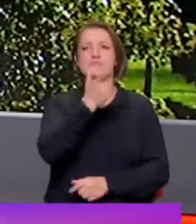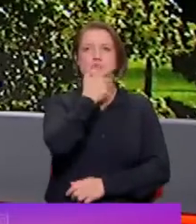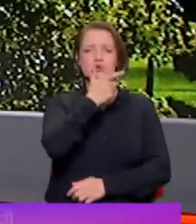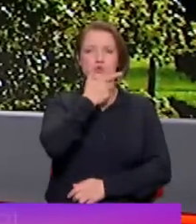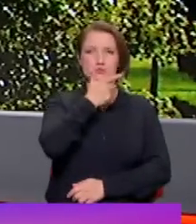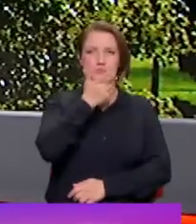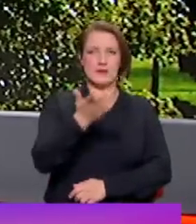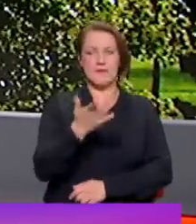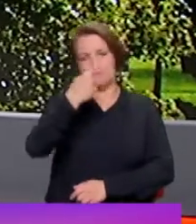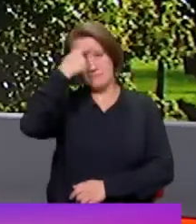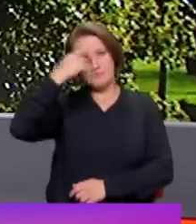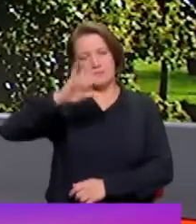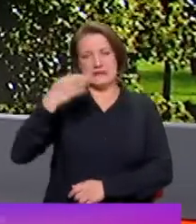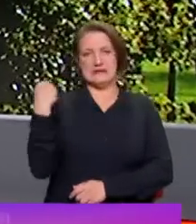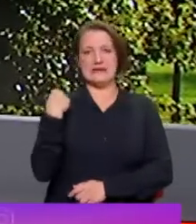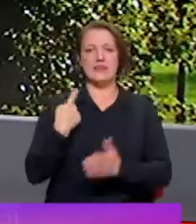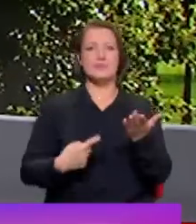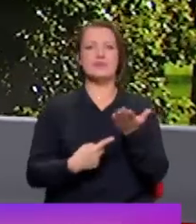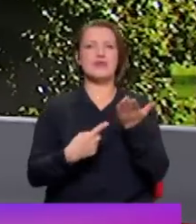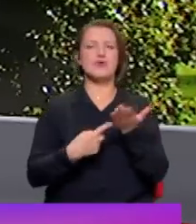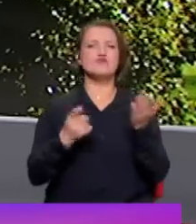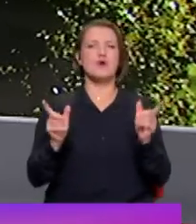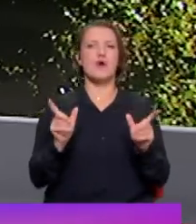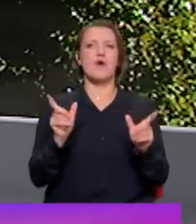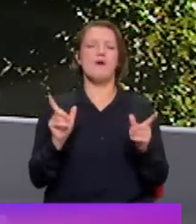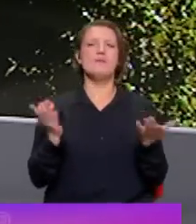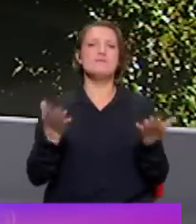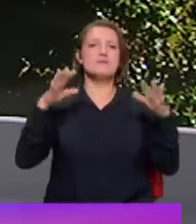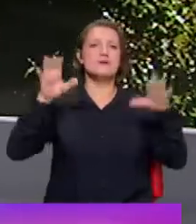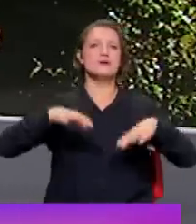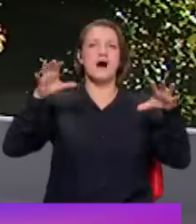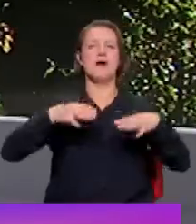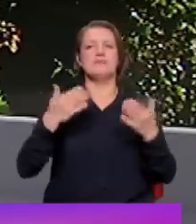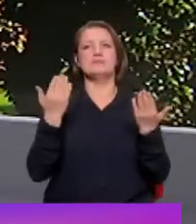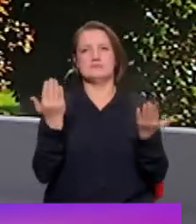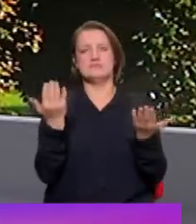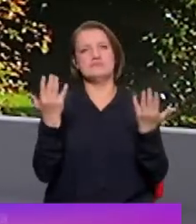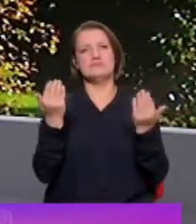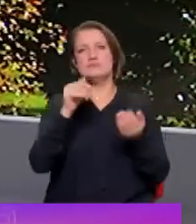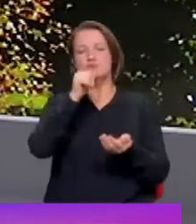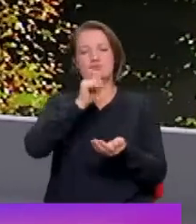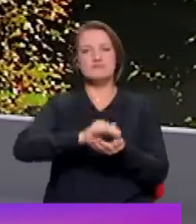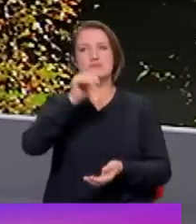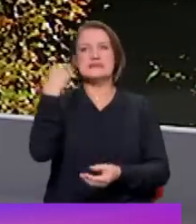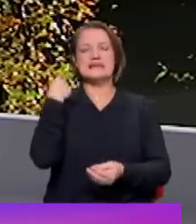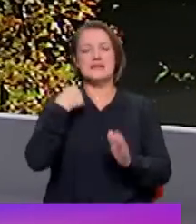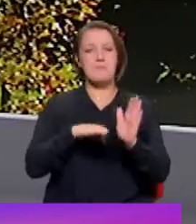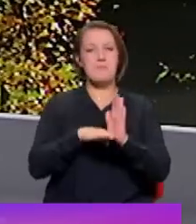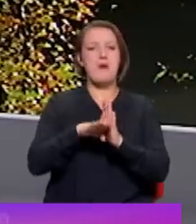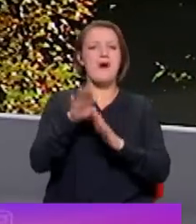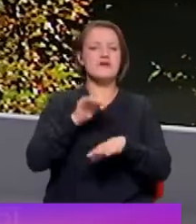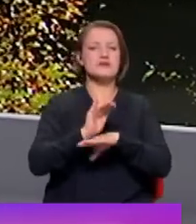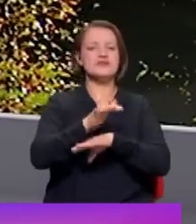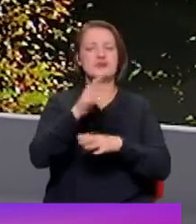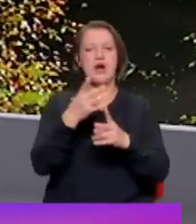Bodrum'da Belki de yeni teknoloji önlemler alacaklar Yağmur hasadına başlamaktan bahsediyorlar yeni barajlar açılmasından